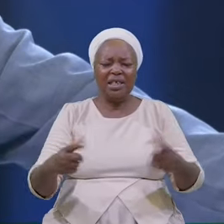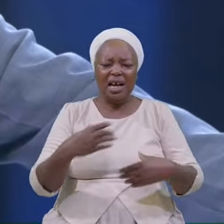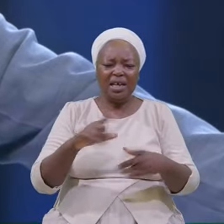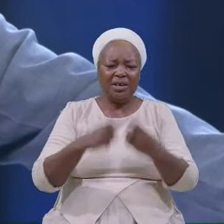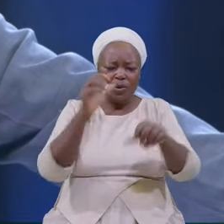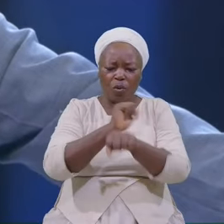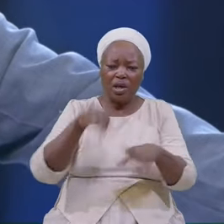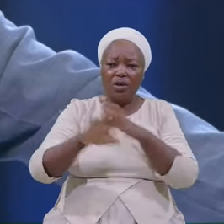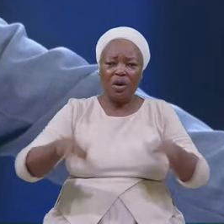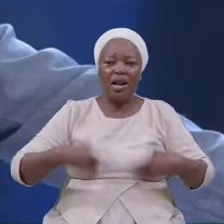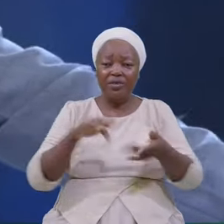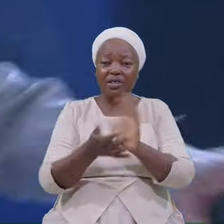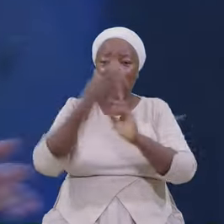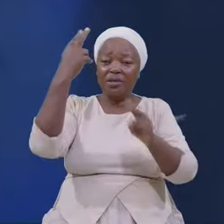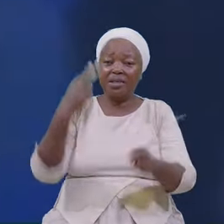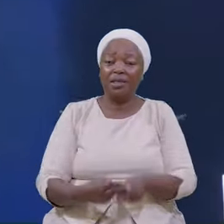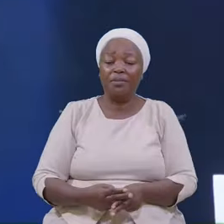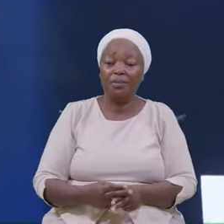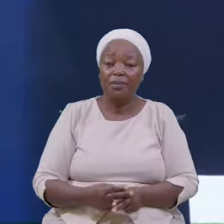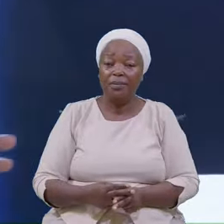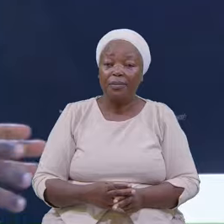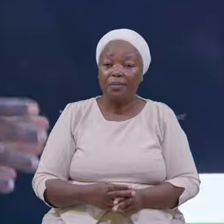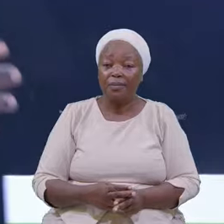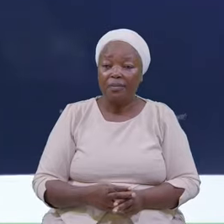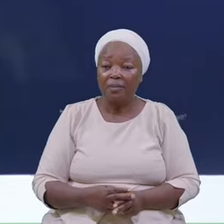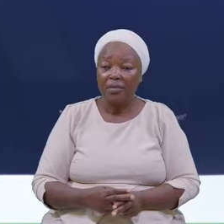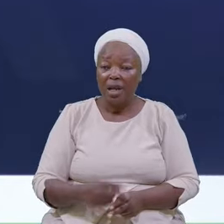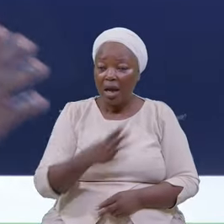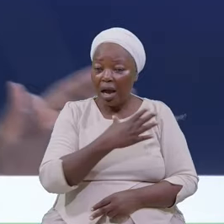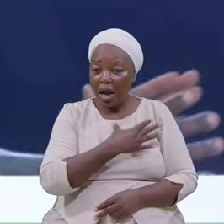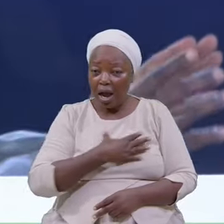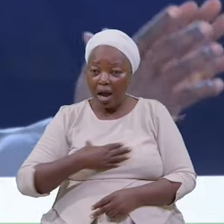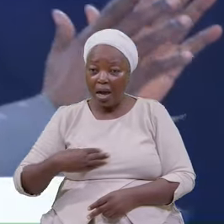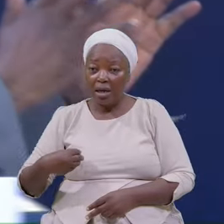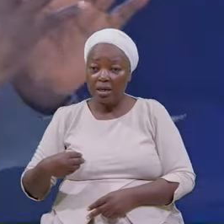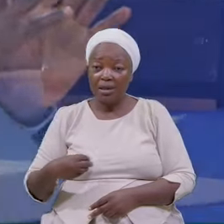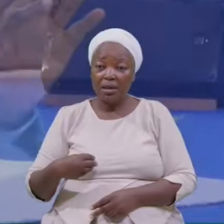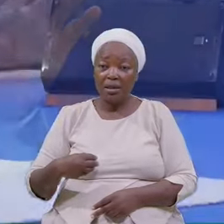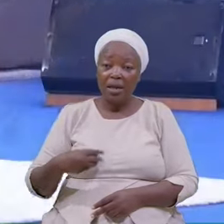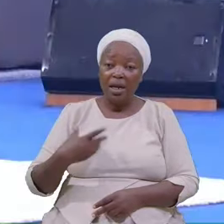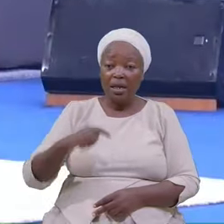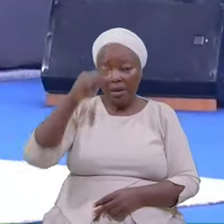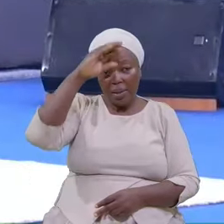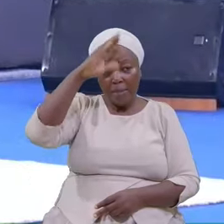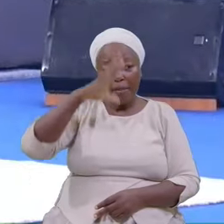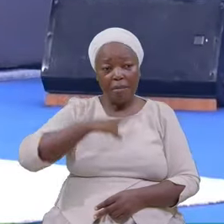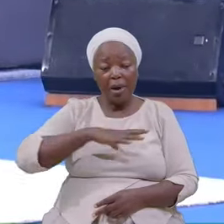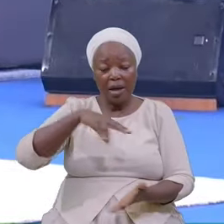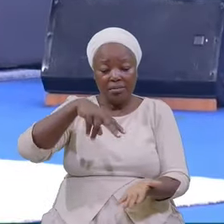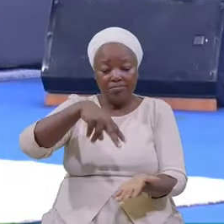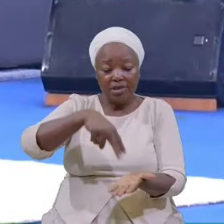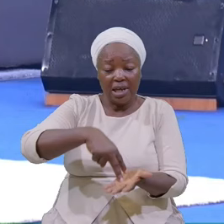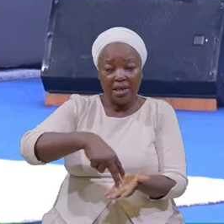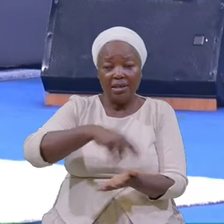Et la parole va effectuer un miracle créateur en vous. And he